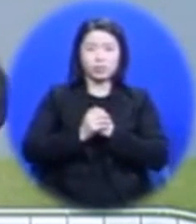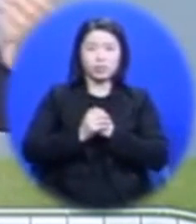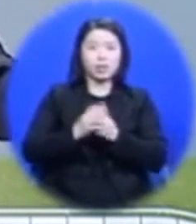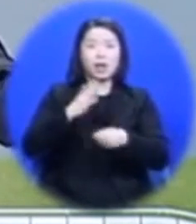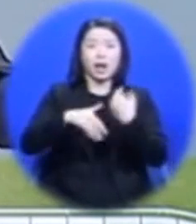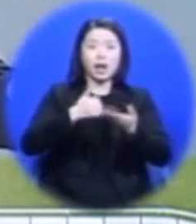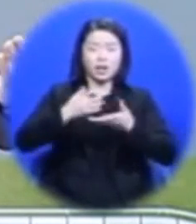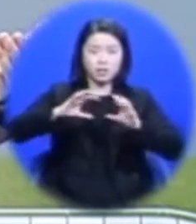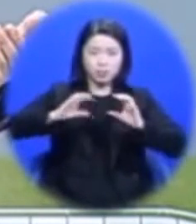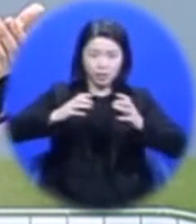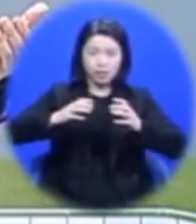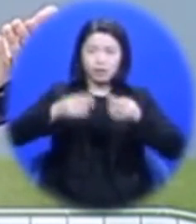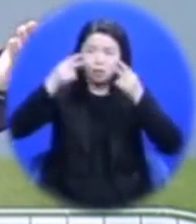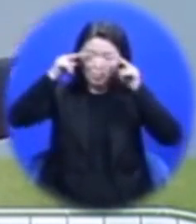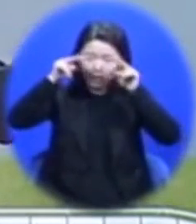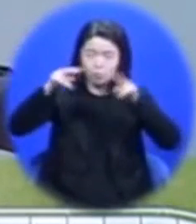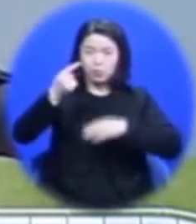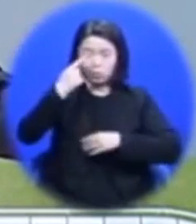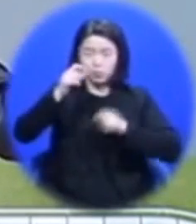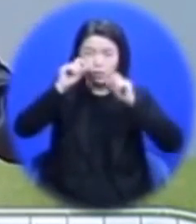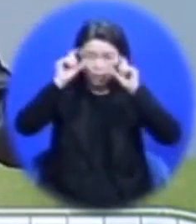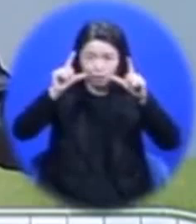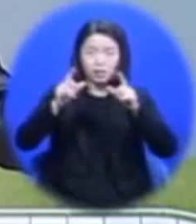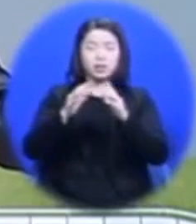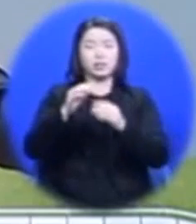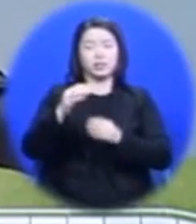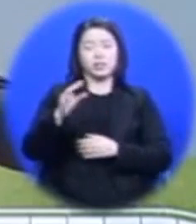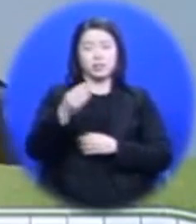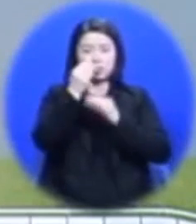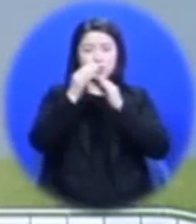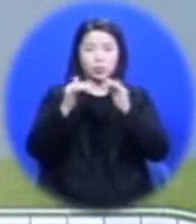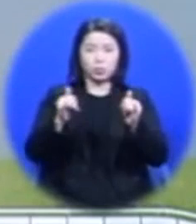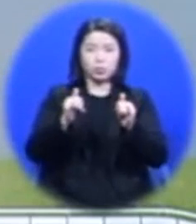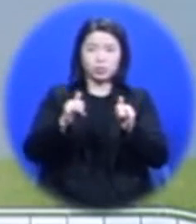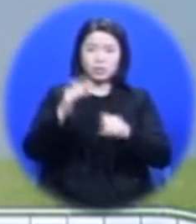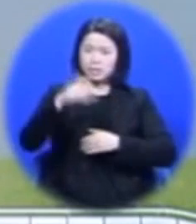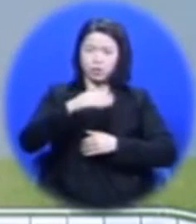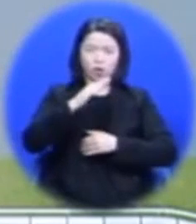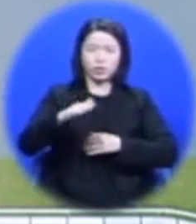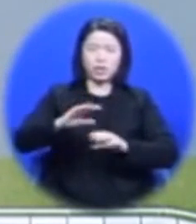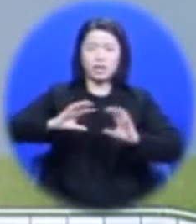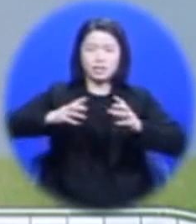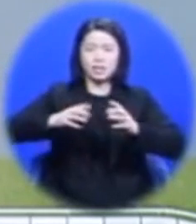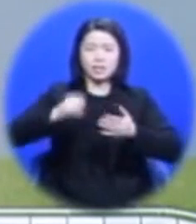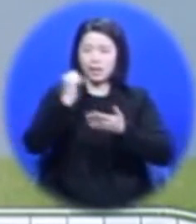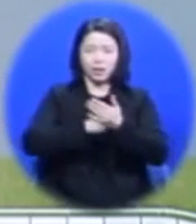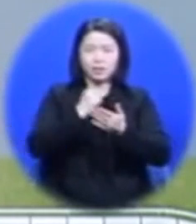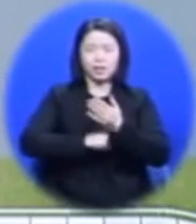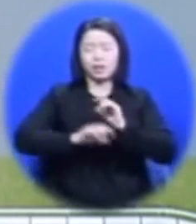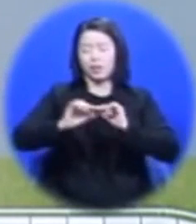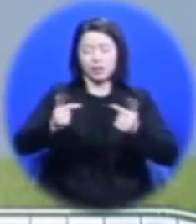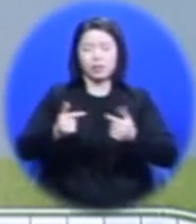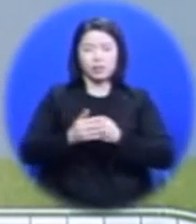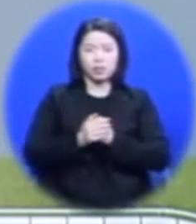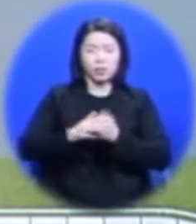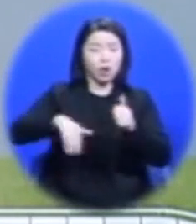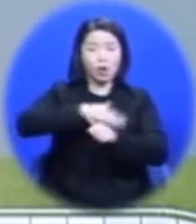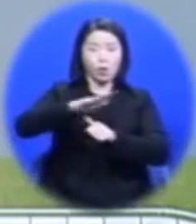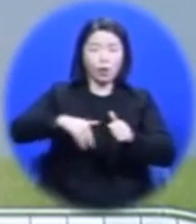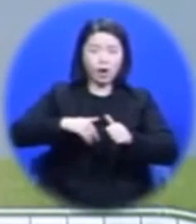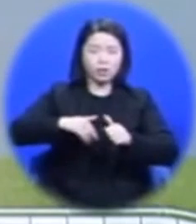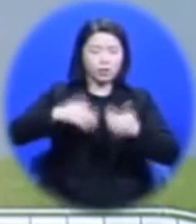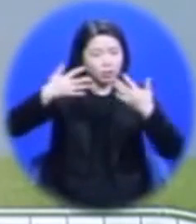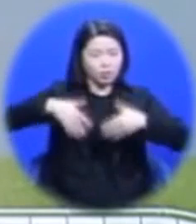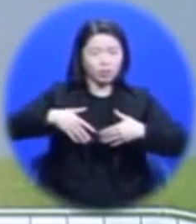하나님의 나라를 바라보는 눈이 열린 성도는 절대로 세상 한탄 안 합니다. 환경 여건 탓